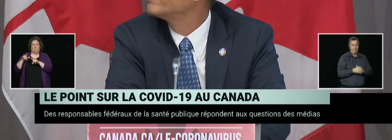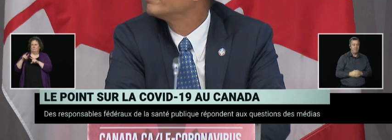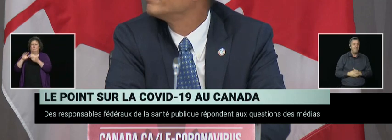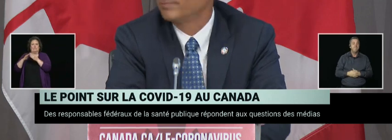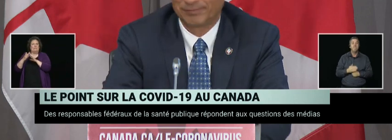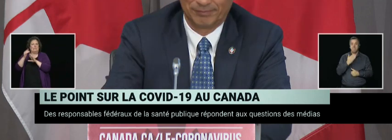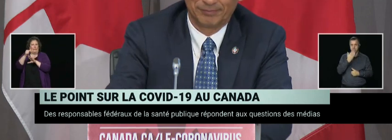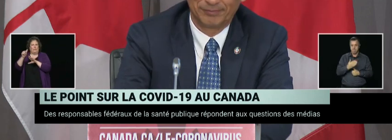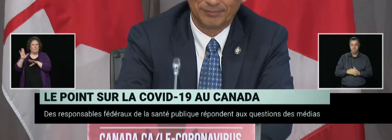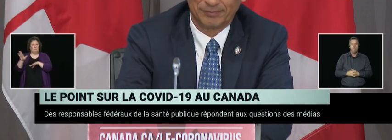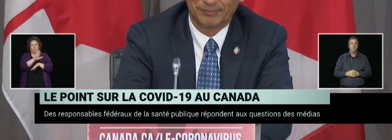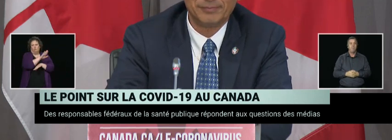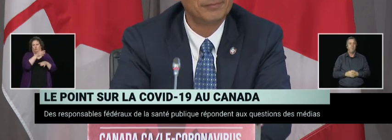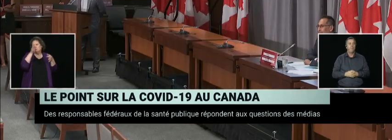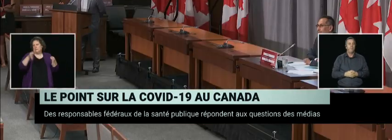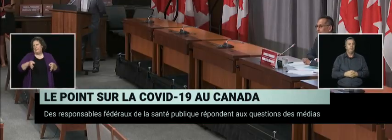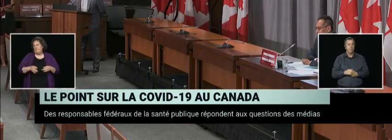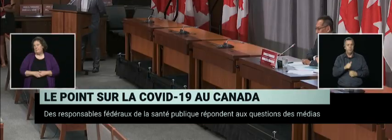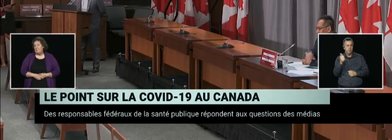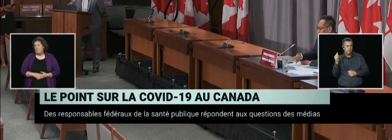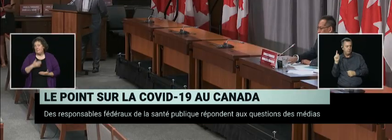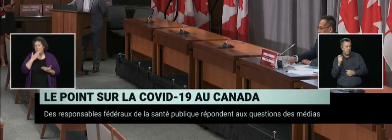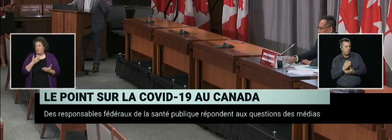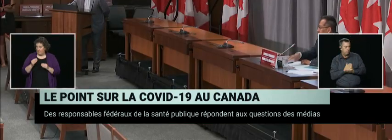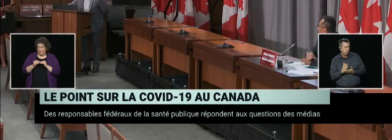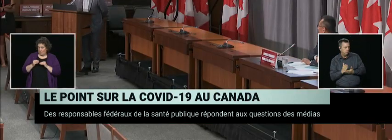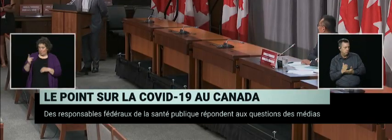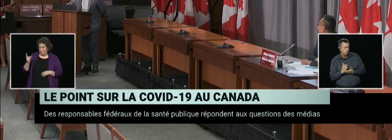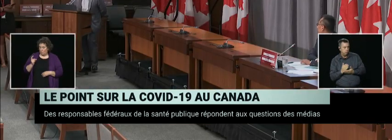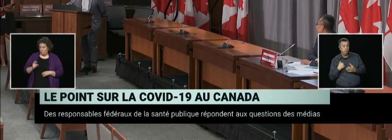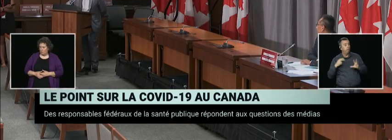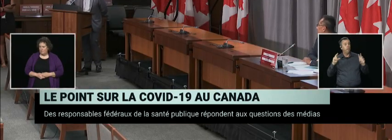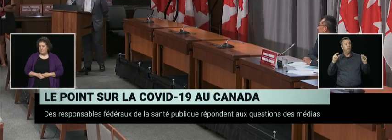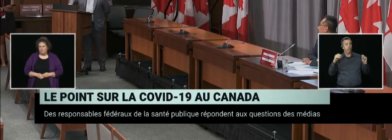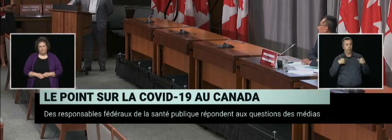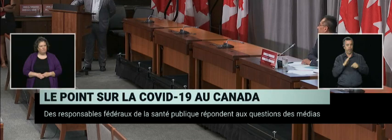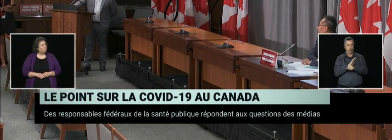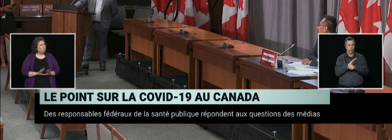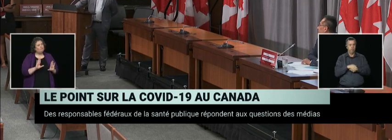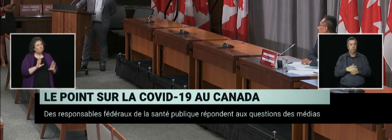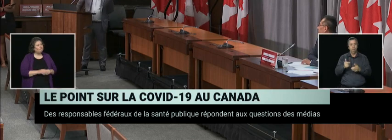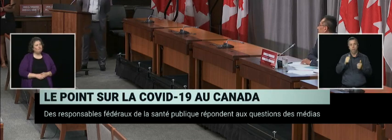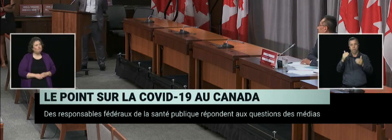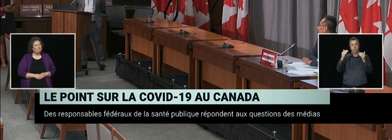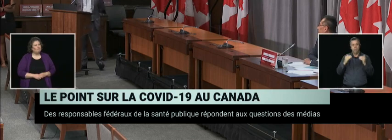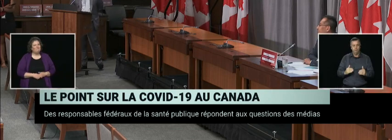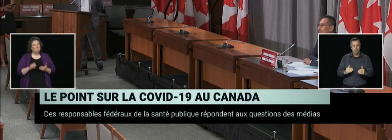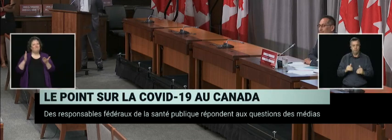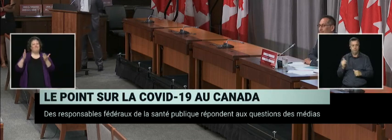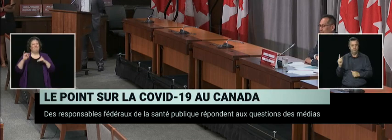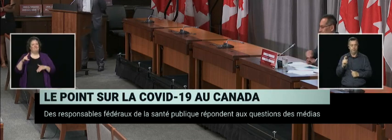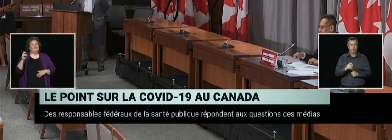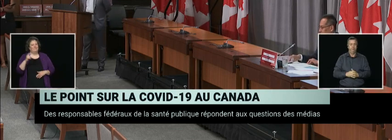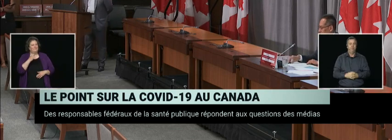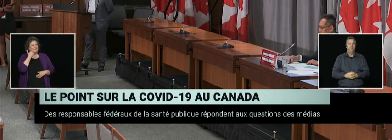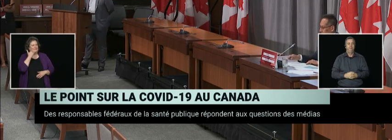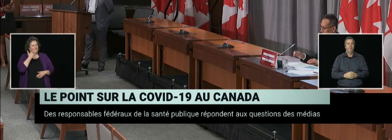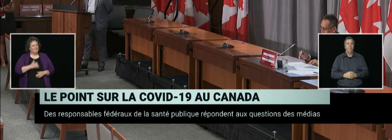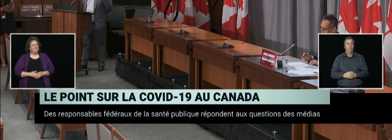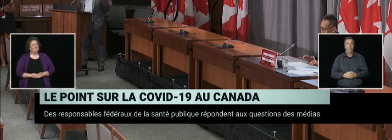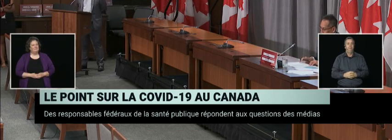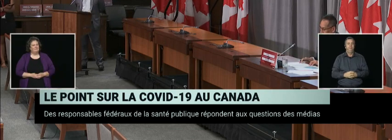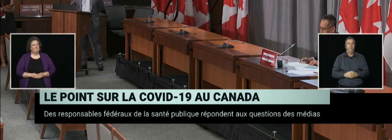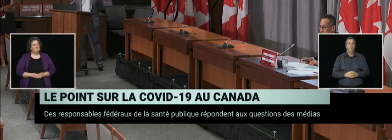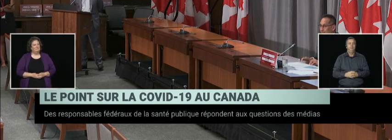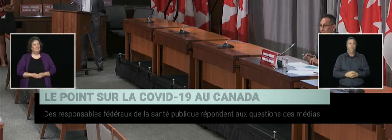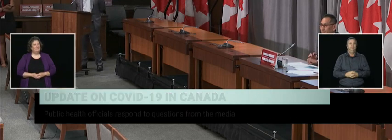'il une question suivie, Vincent? Non, ça va. Merci. Parfait. Merci. Prochaine question, opérateur. Merci. The next question is from